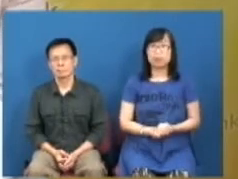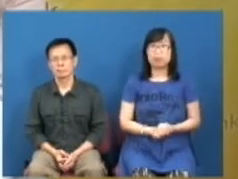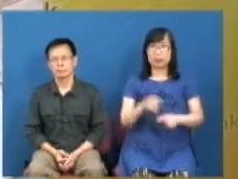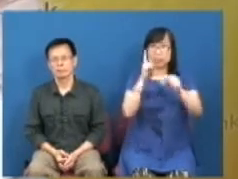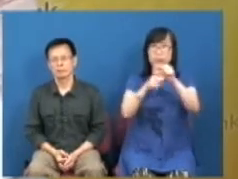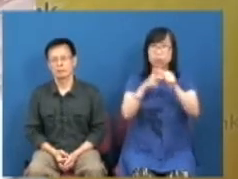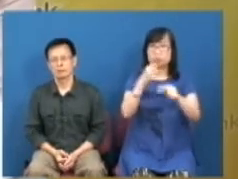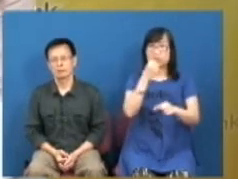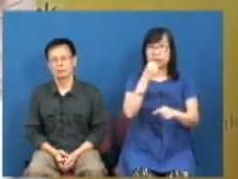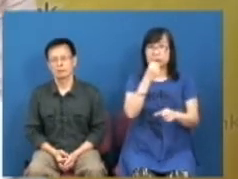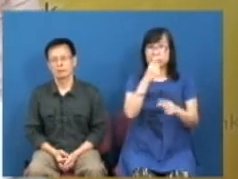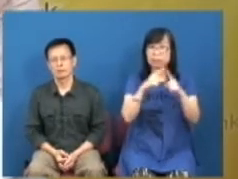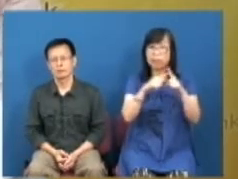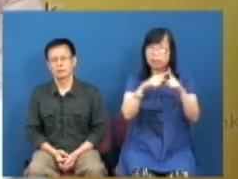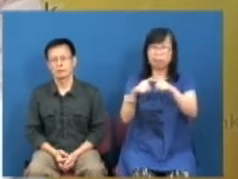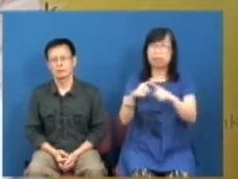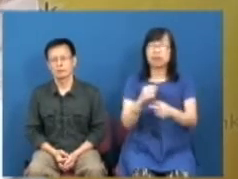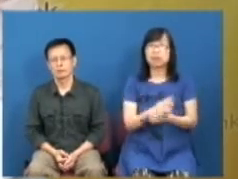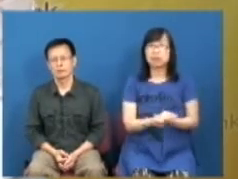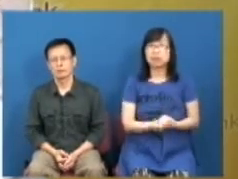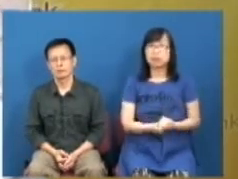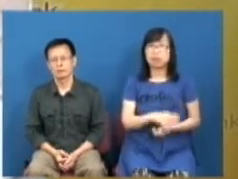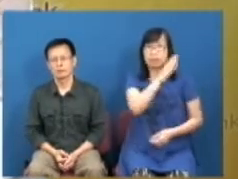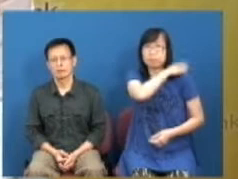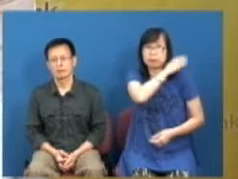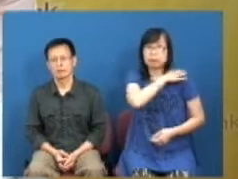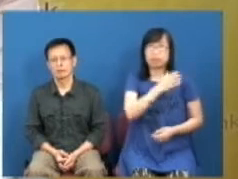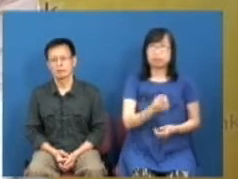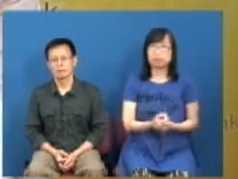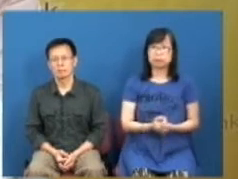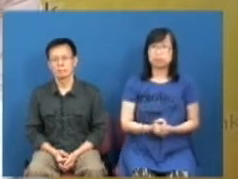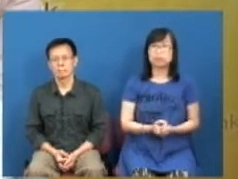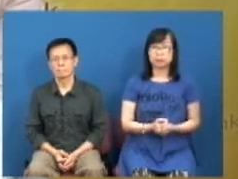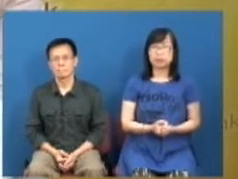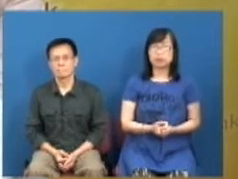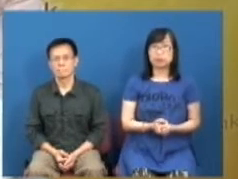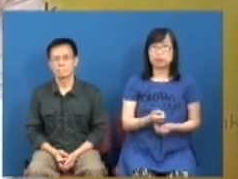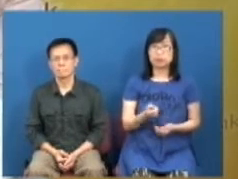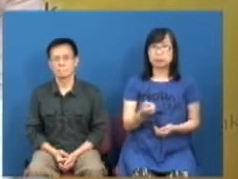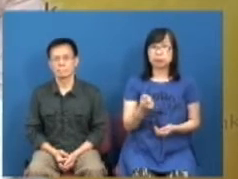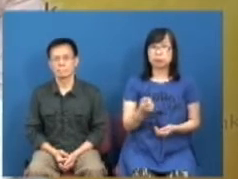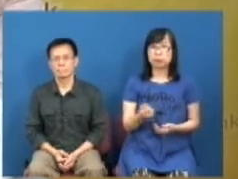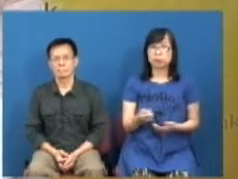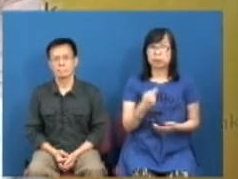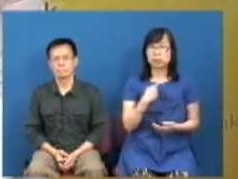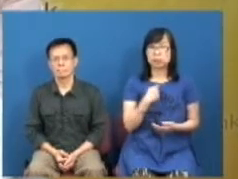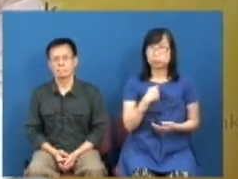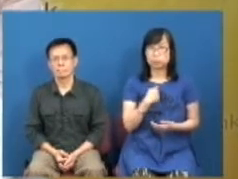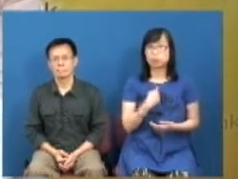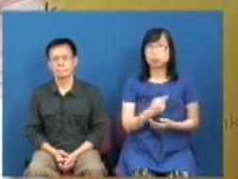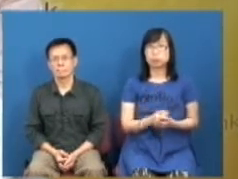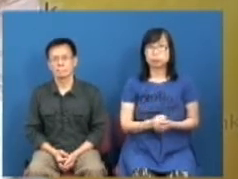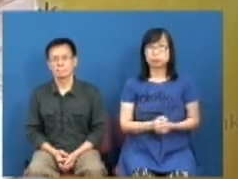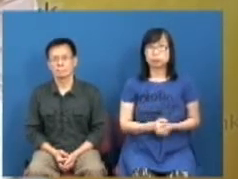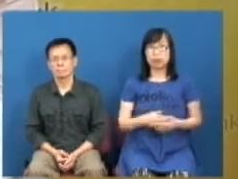產啊，每個月要使到清光，而佢即係負擔不輕嘅，即係情況底下，佢 佢哋亦都即係喺